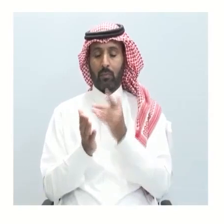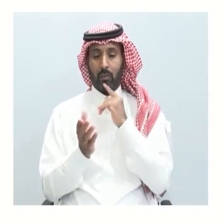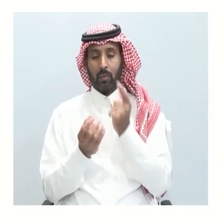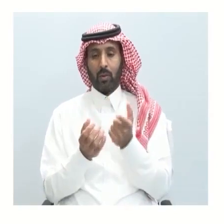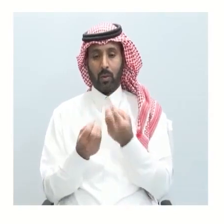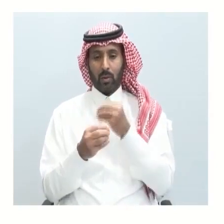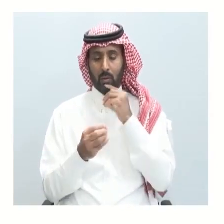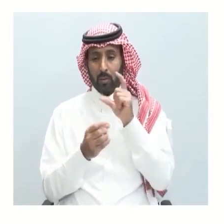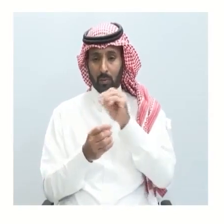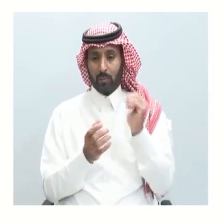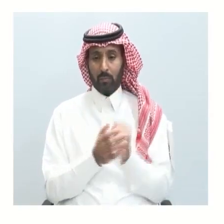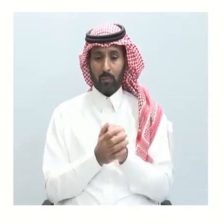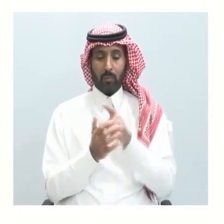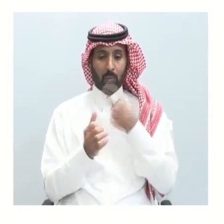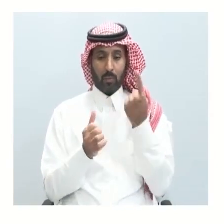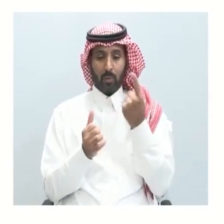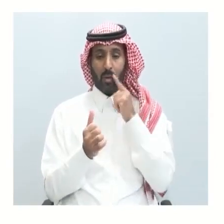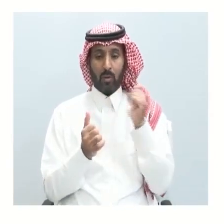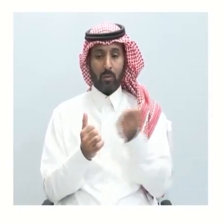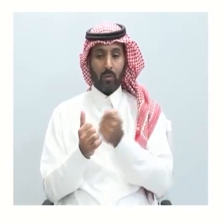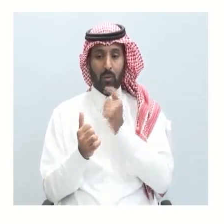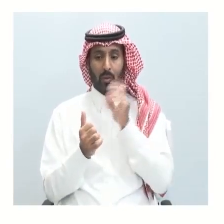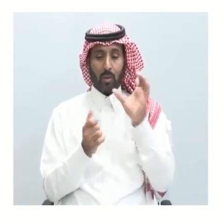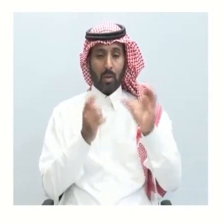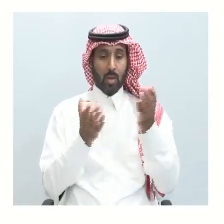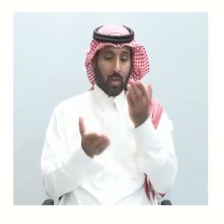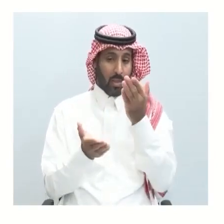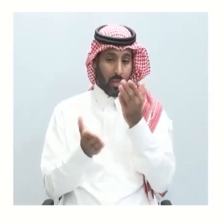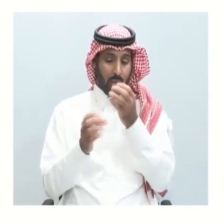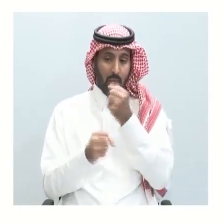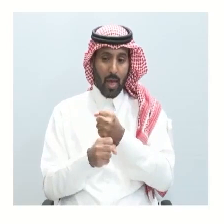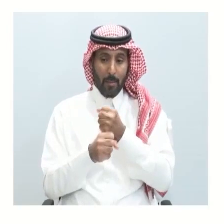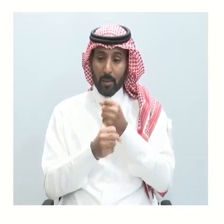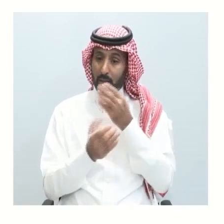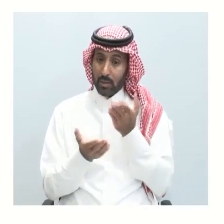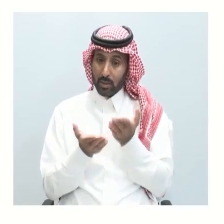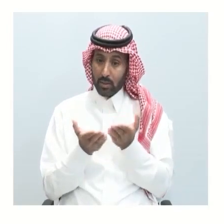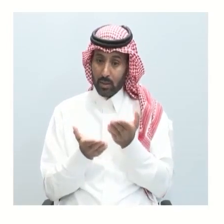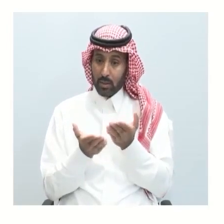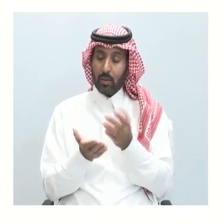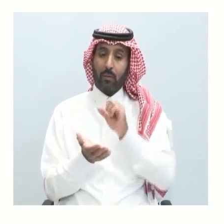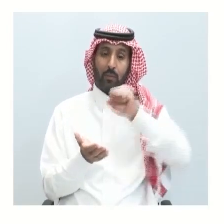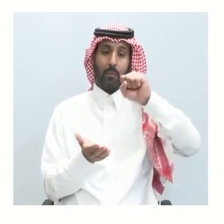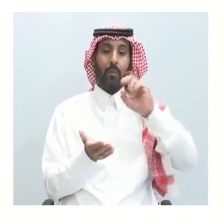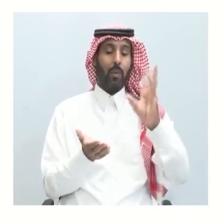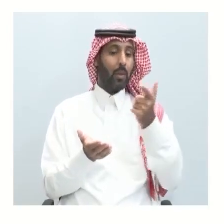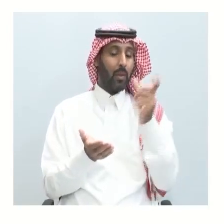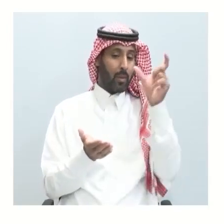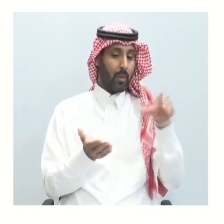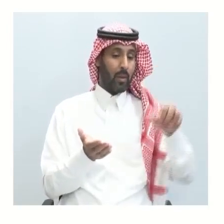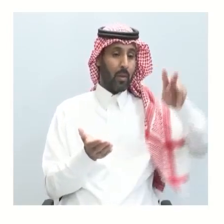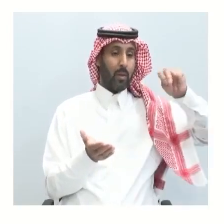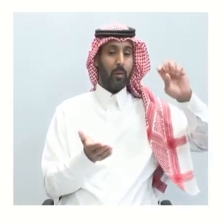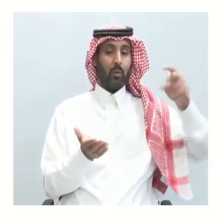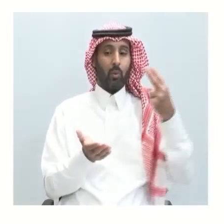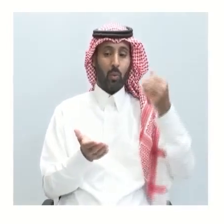من مسألة. الأولى، أكتب تعابير ثابت الاتزان المعادلات التالية في A. لدينا المادة